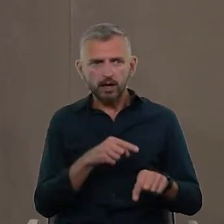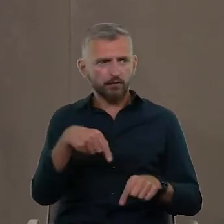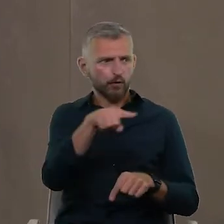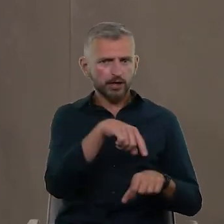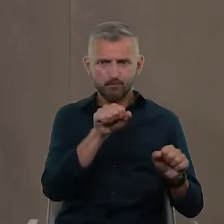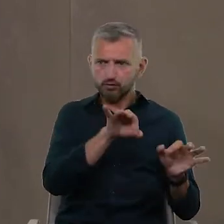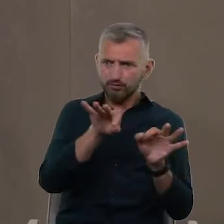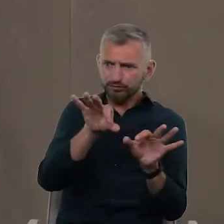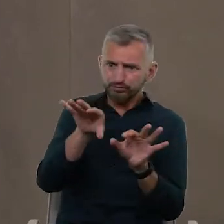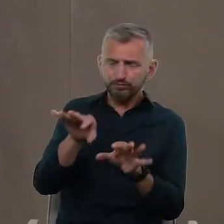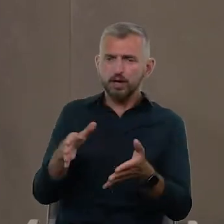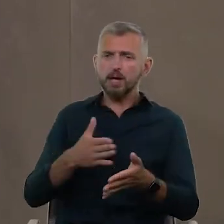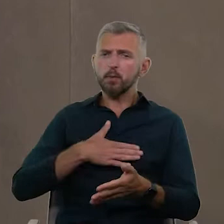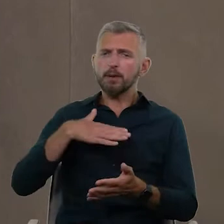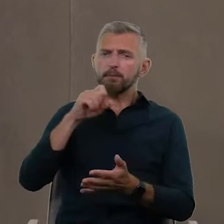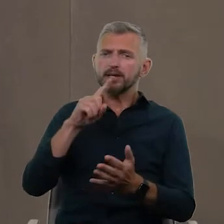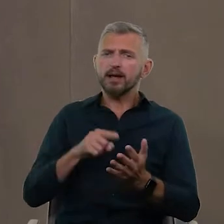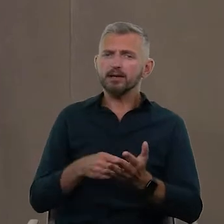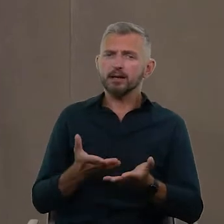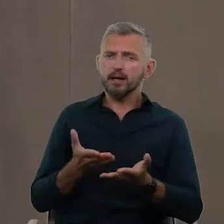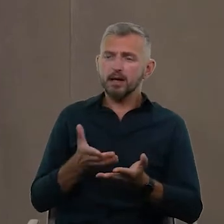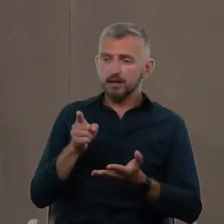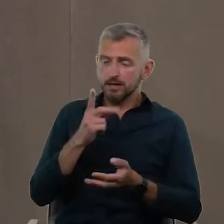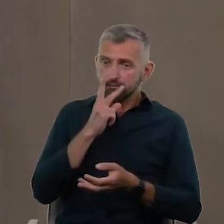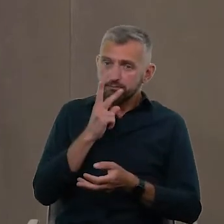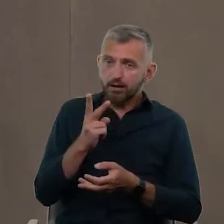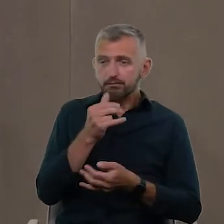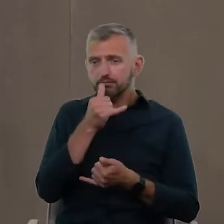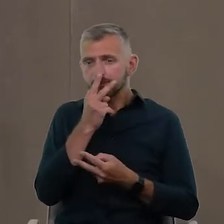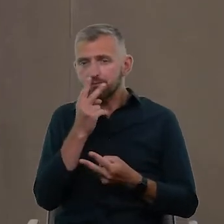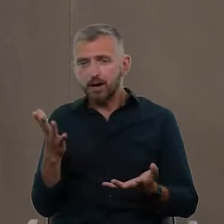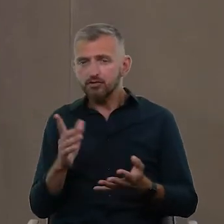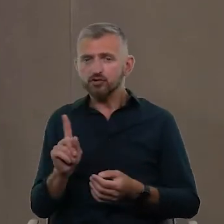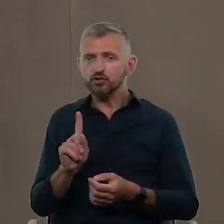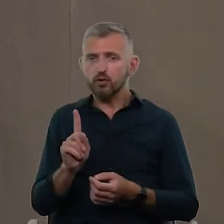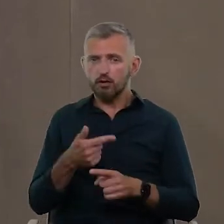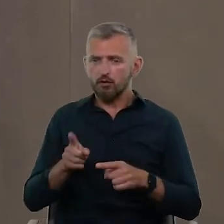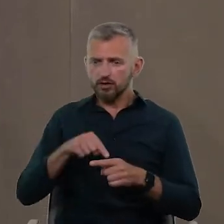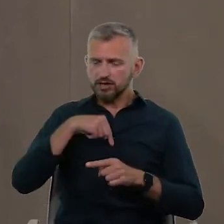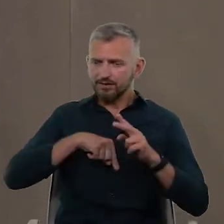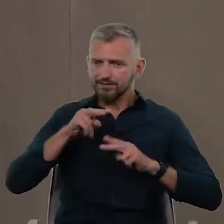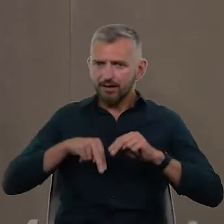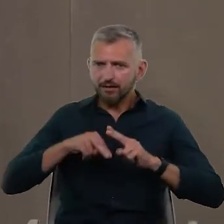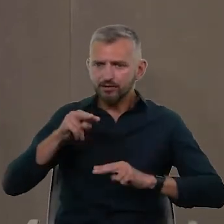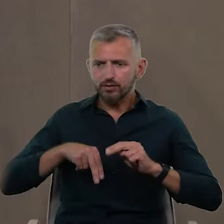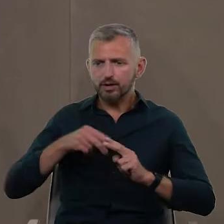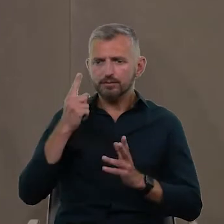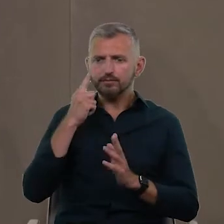ділитися. Так от, в моє питання, чи ти бачиш, що ці настрої вже